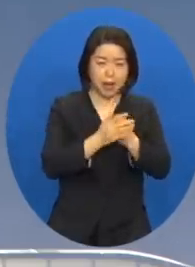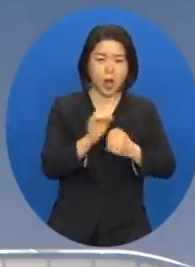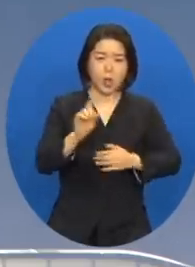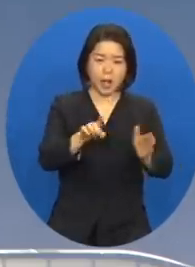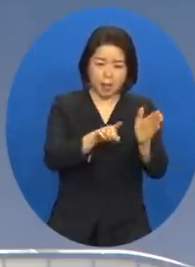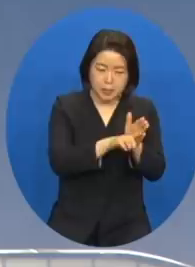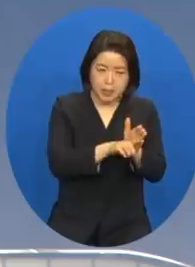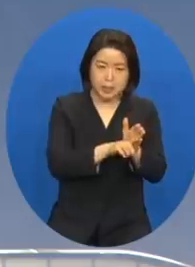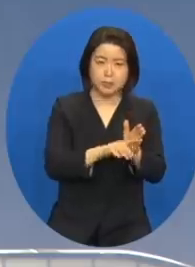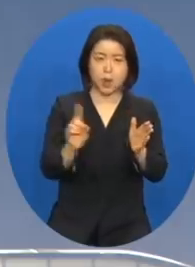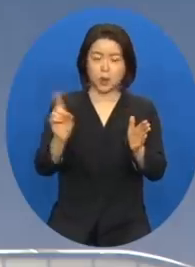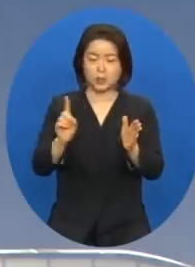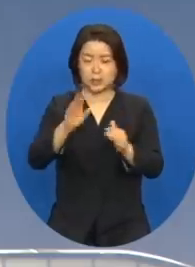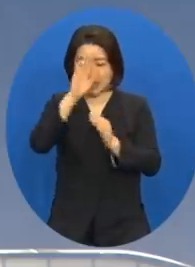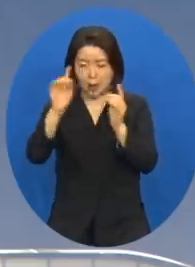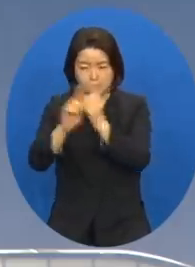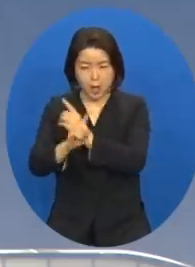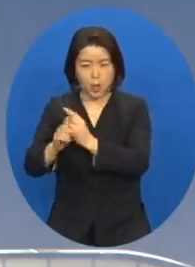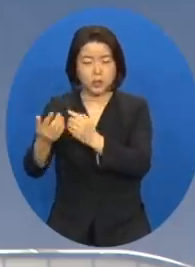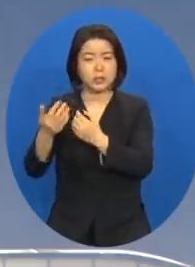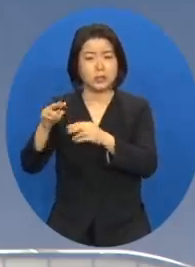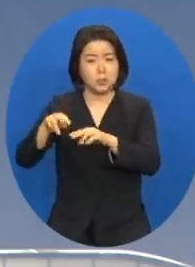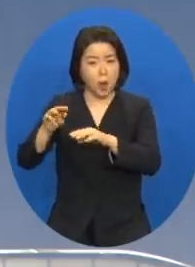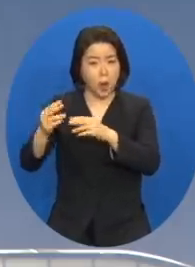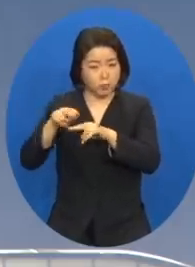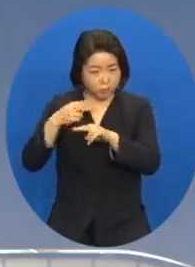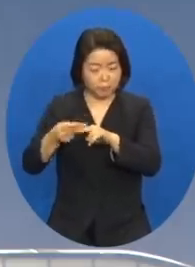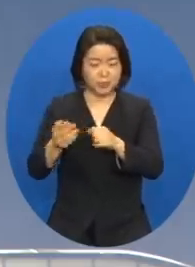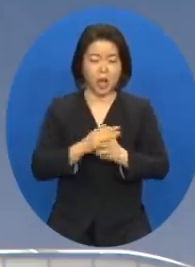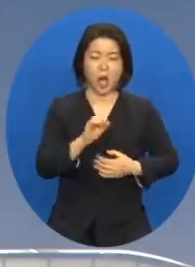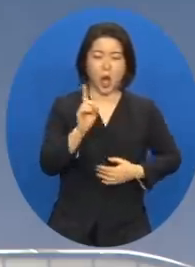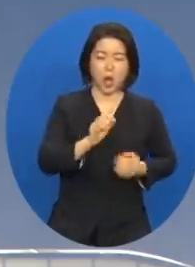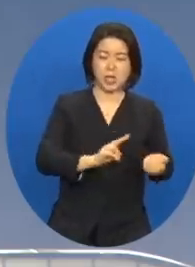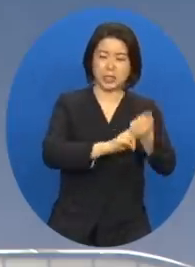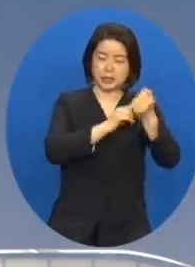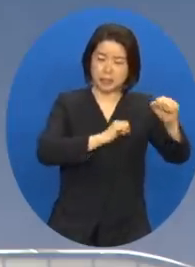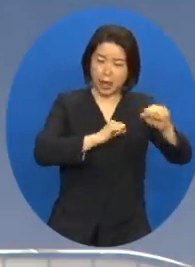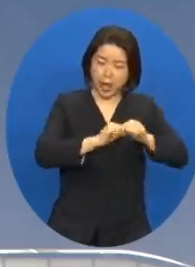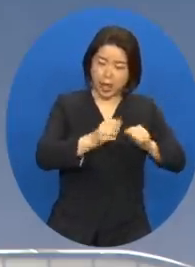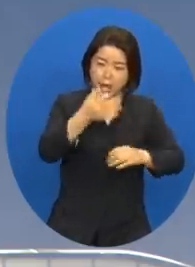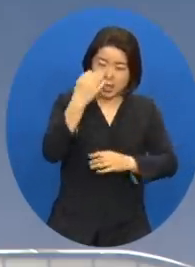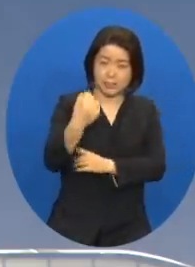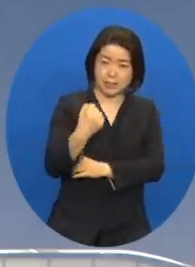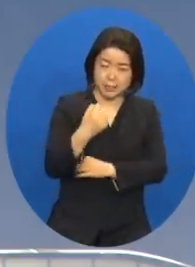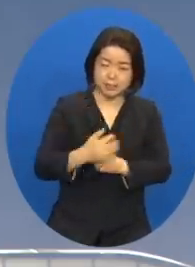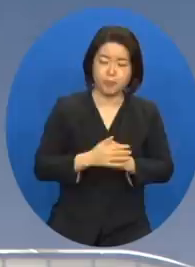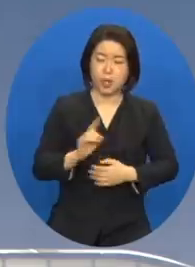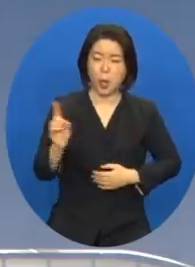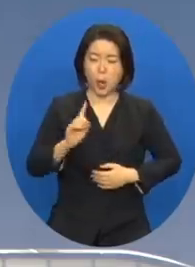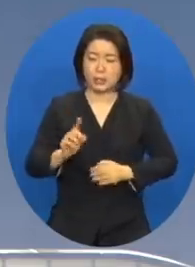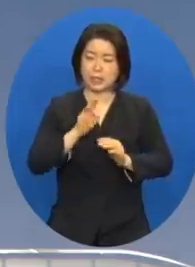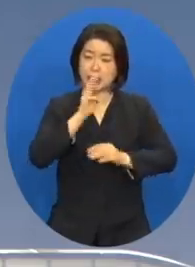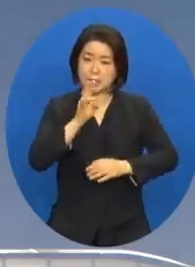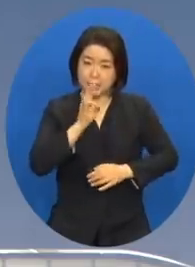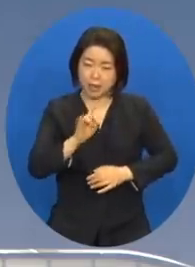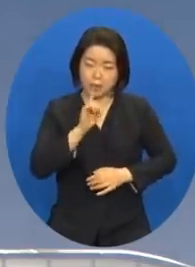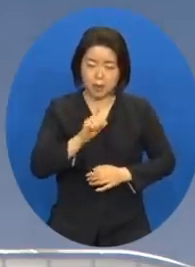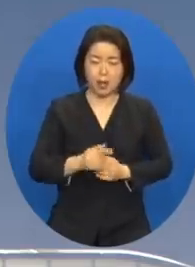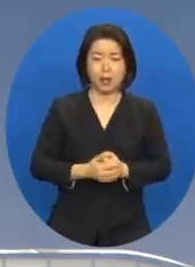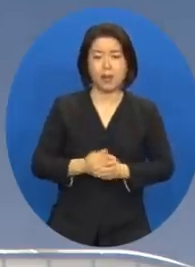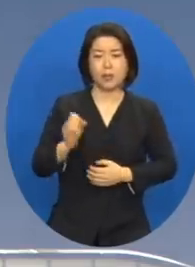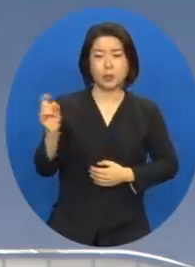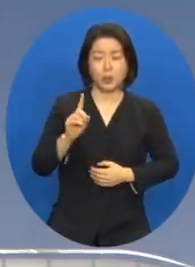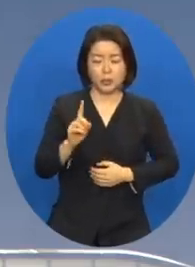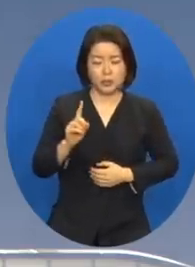믿음, 어떤 사람에게는 병 고치는 은사, 어떤 사람에게는 기적을 행하는 능력, 어떤 사람에게는 예언하는 은사, 어떤